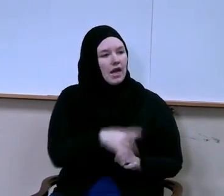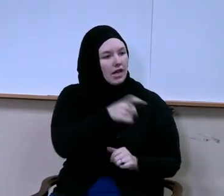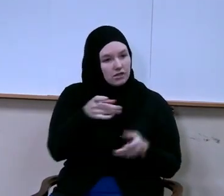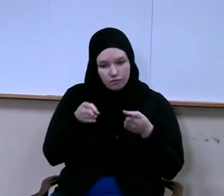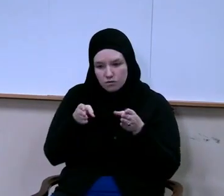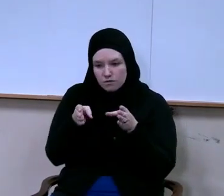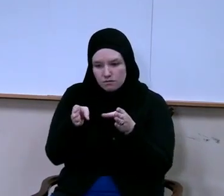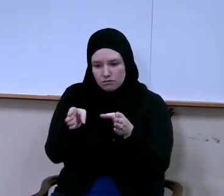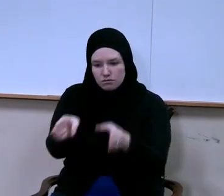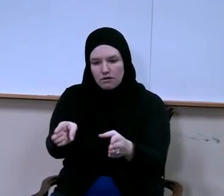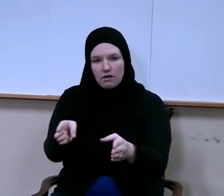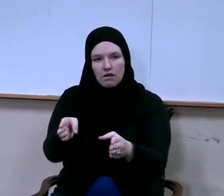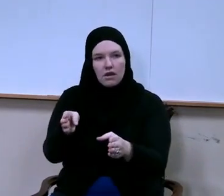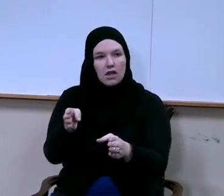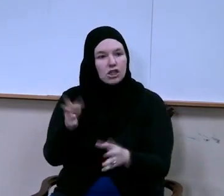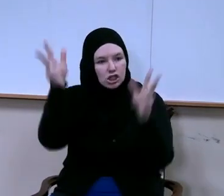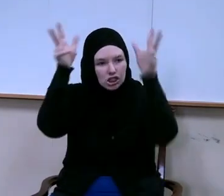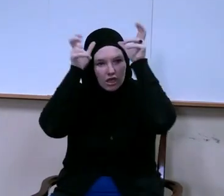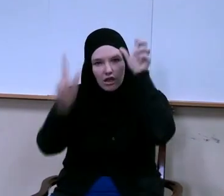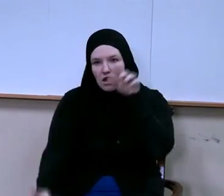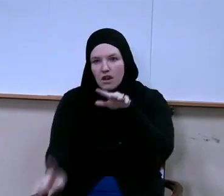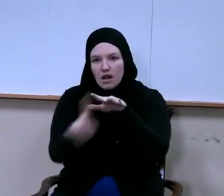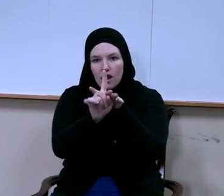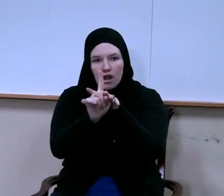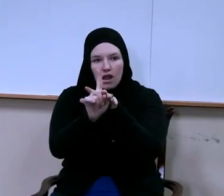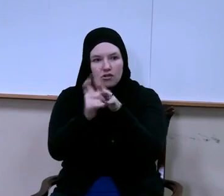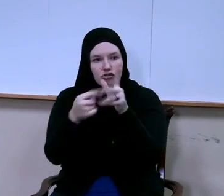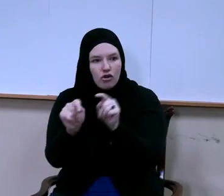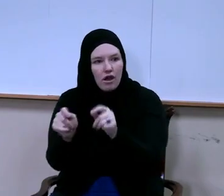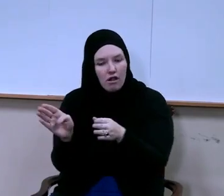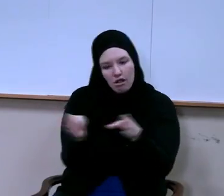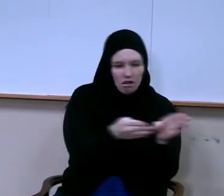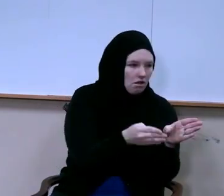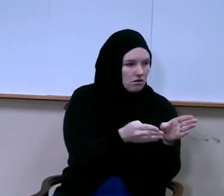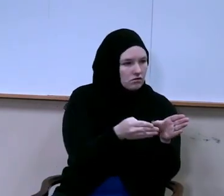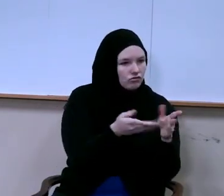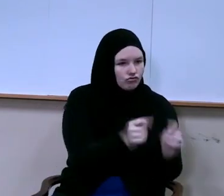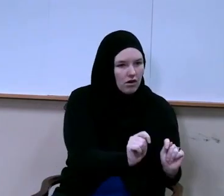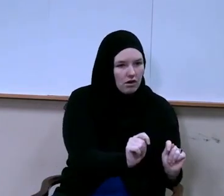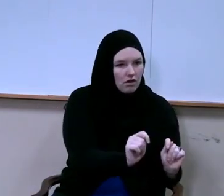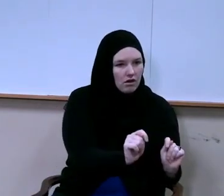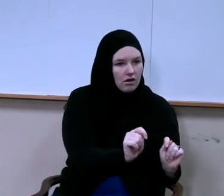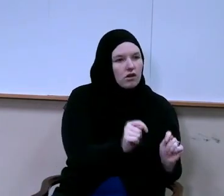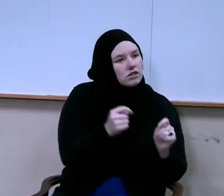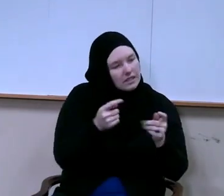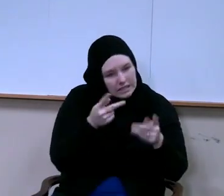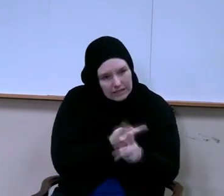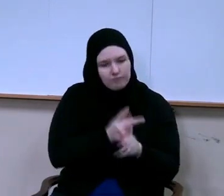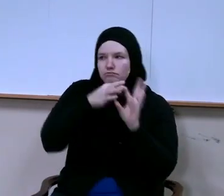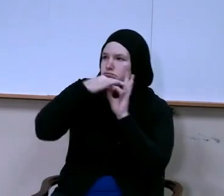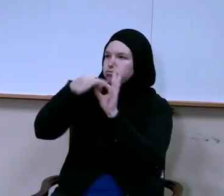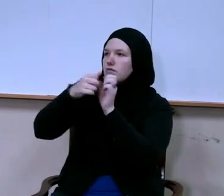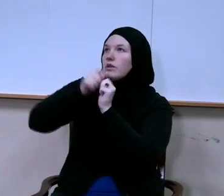وَلَكِنْ كُونُوا رَبَّانِيِّينَ. Be you godly, which means attached to your Lord, attached to